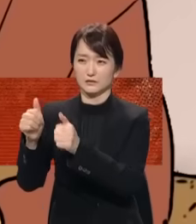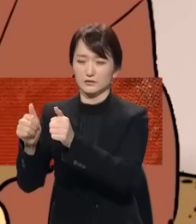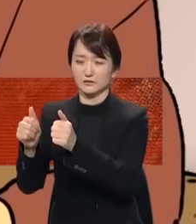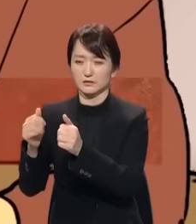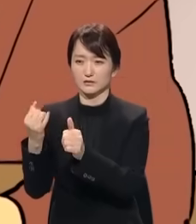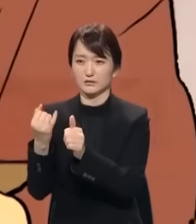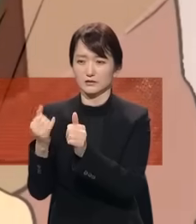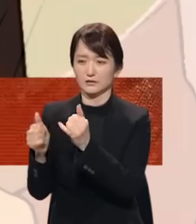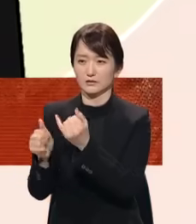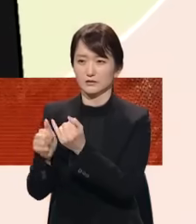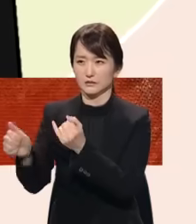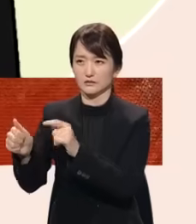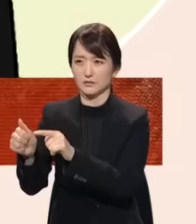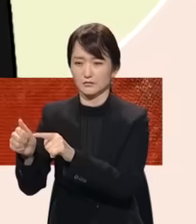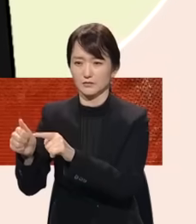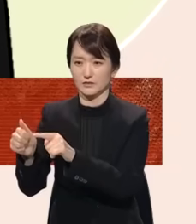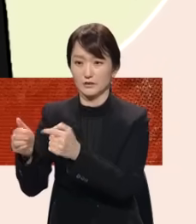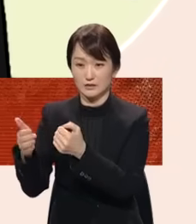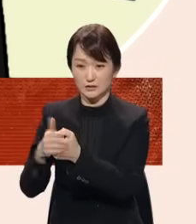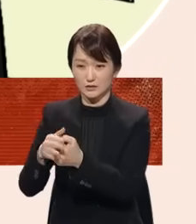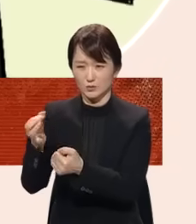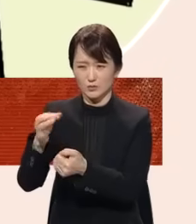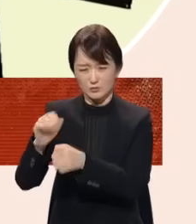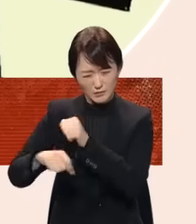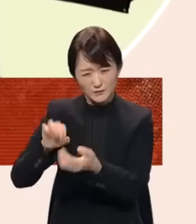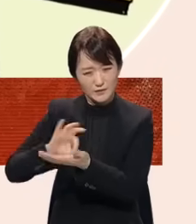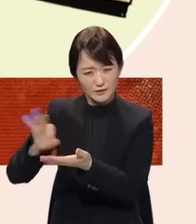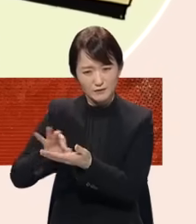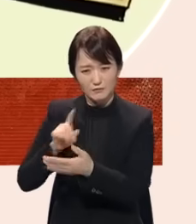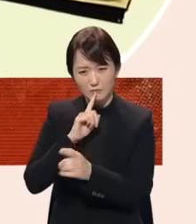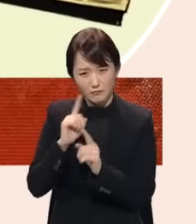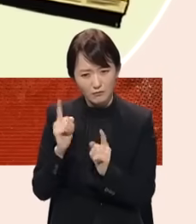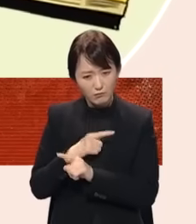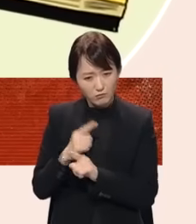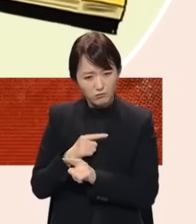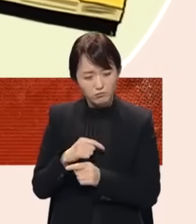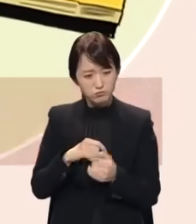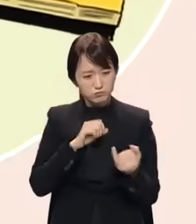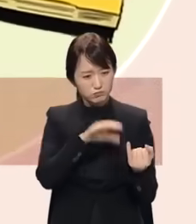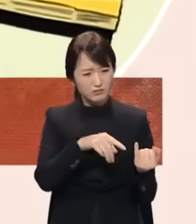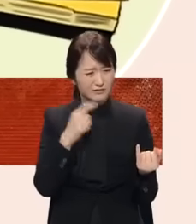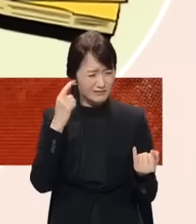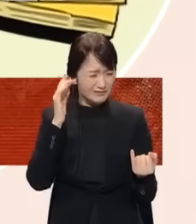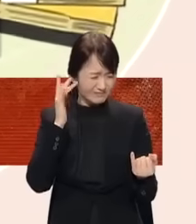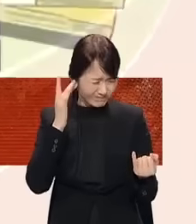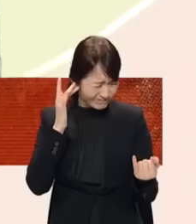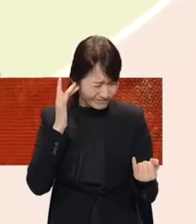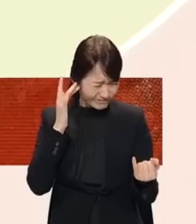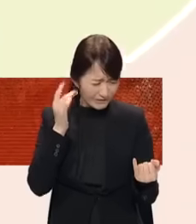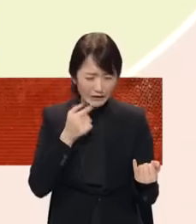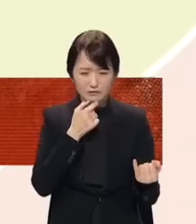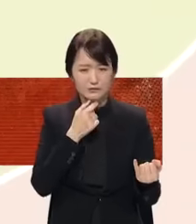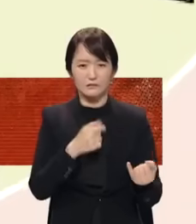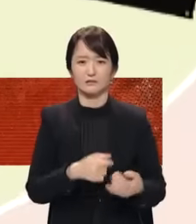젊었을 때 돈 관리 잘해야 되는데 이런 식으로 험담을 하니까 오히려 사인자 입장에서는 더 듣기가 싫은 거예요. 그게. 아...